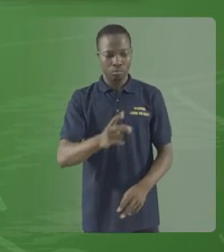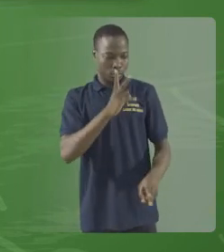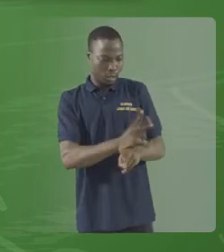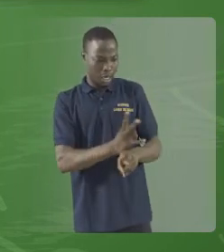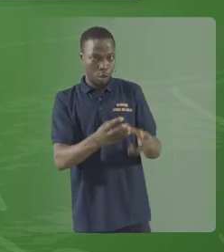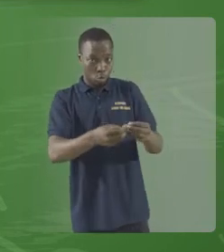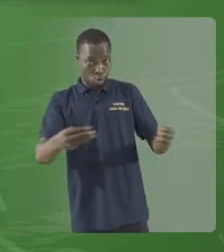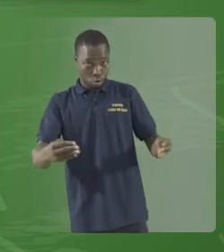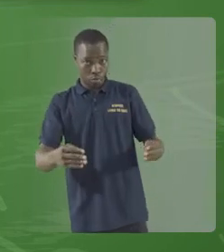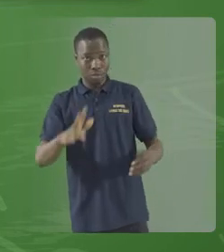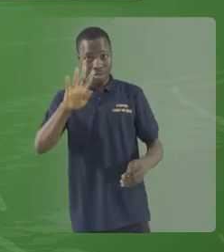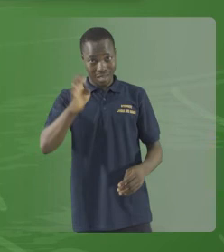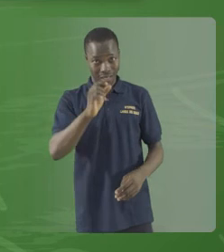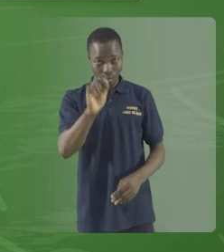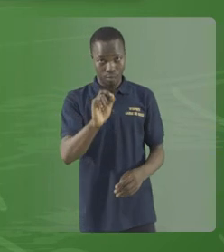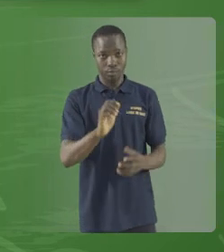terrassement,